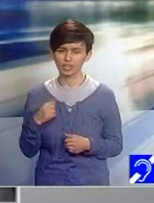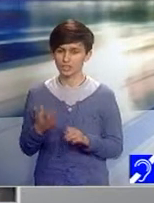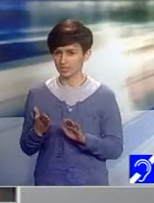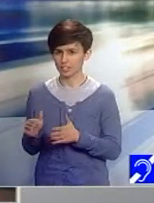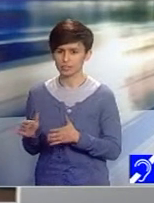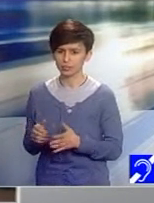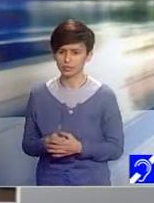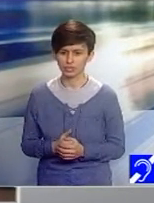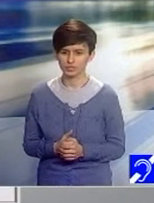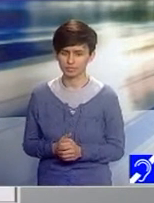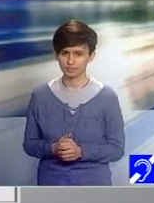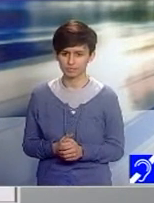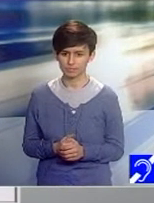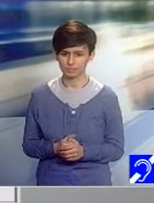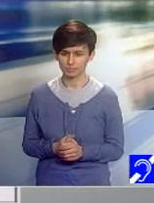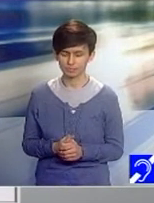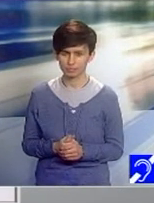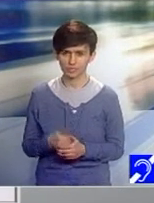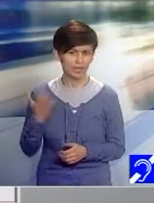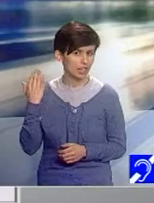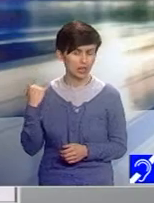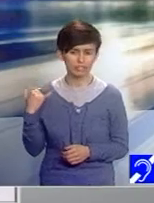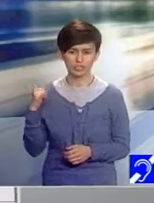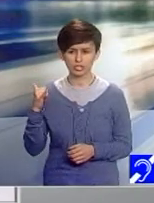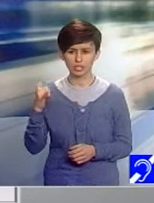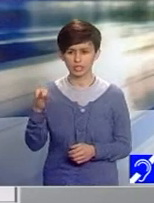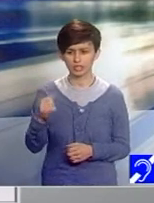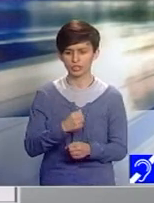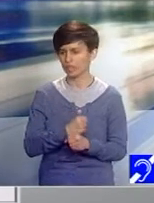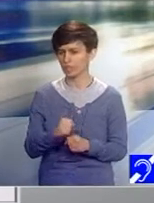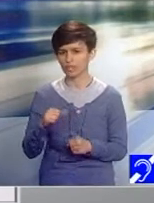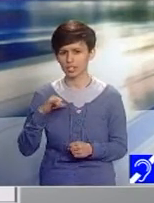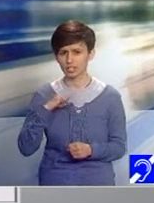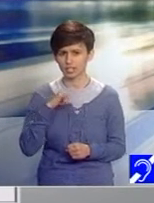începutul. A fost o călătorie foarte interesantă,